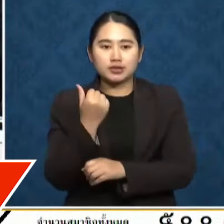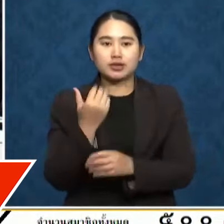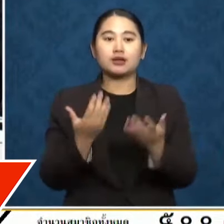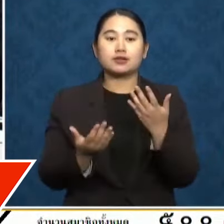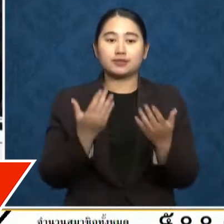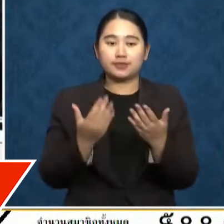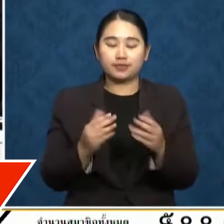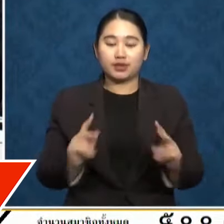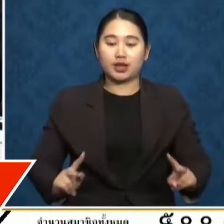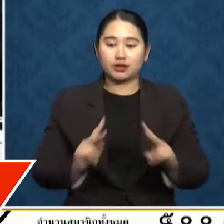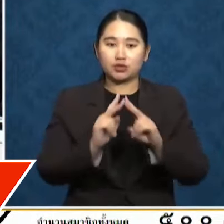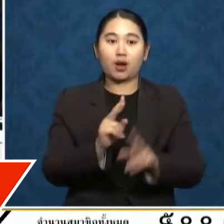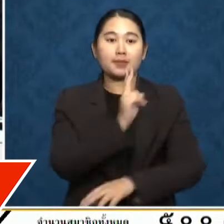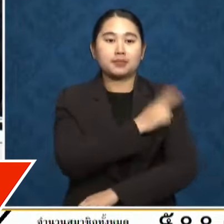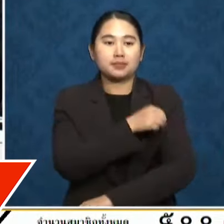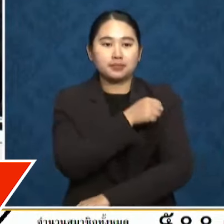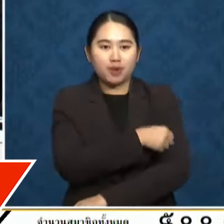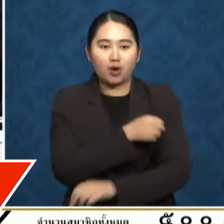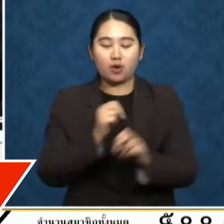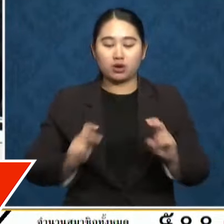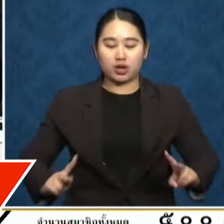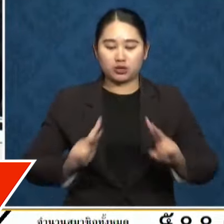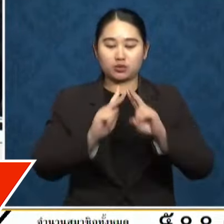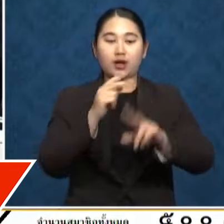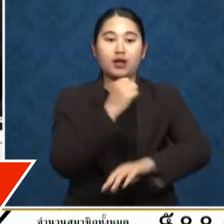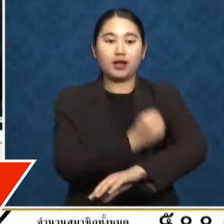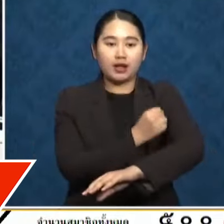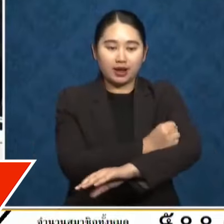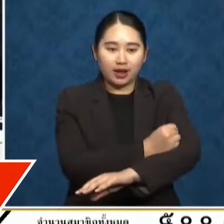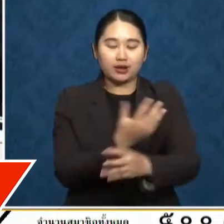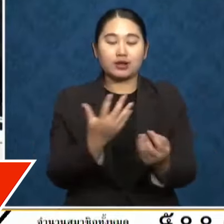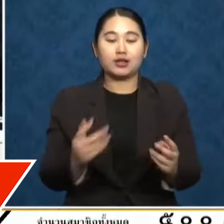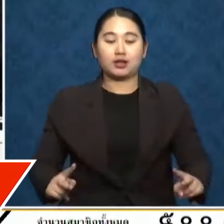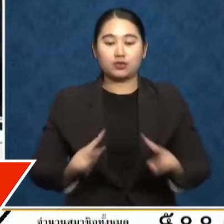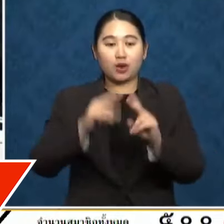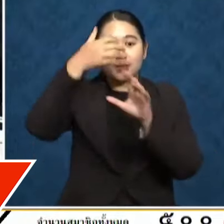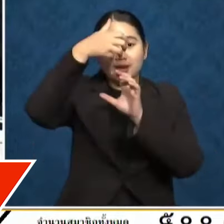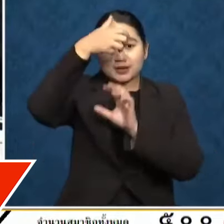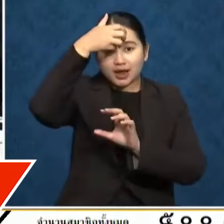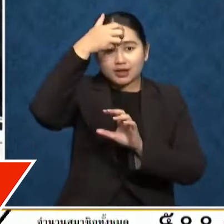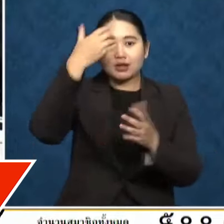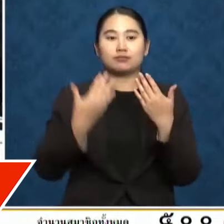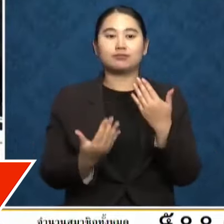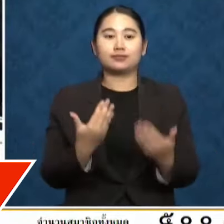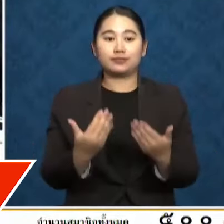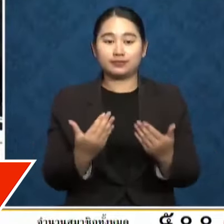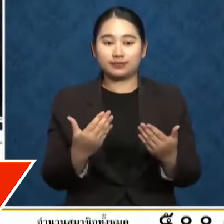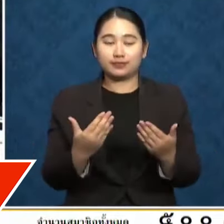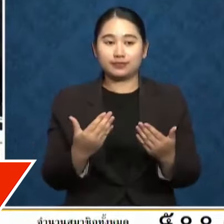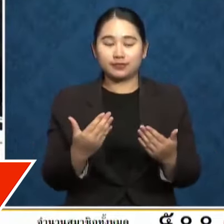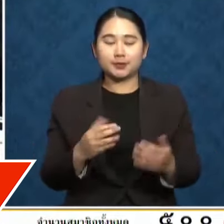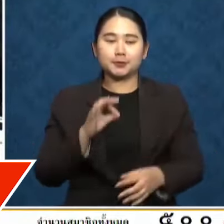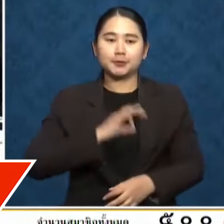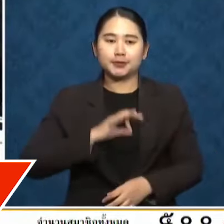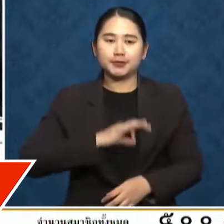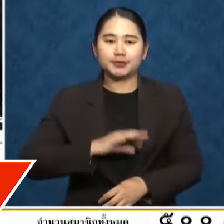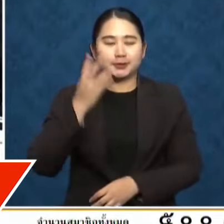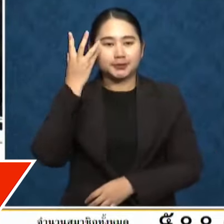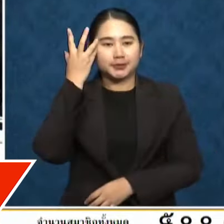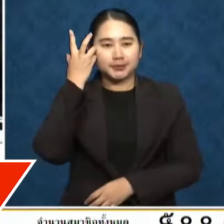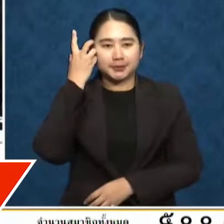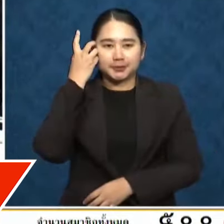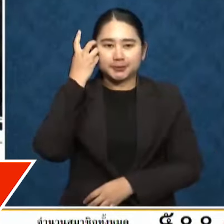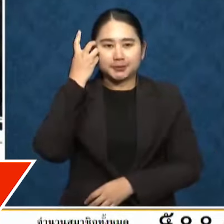ไม่วาจะเป็กระส่ว วสาธธา้นาศูก์ แลกงาน ปสวงมหาไทยหรือ กลงวกรเรื่อง